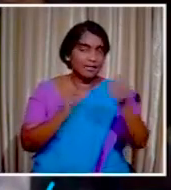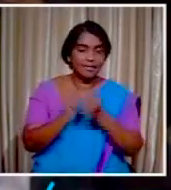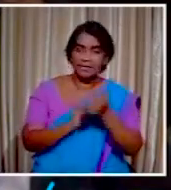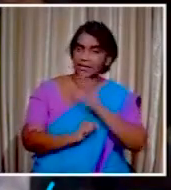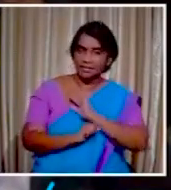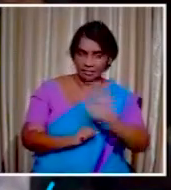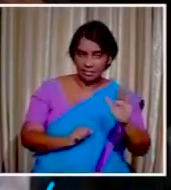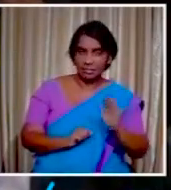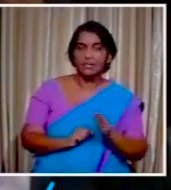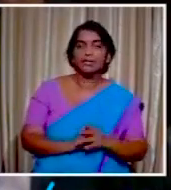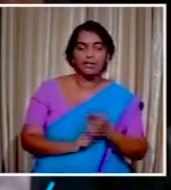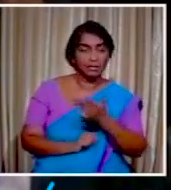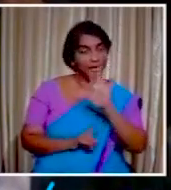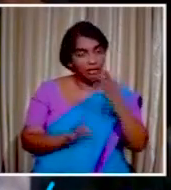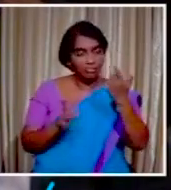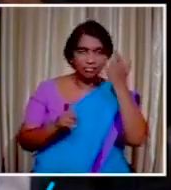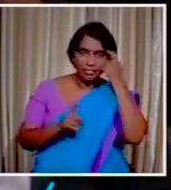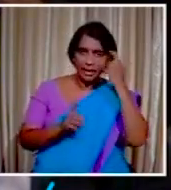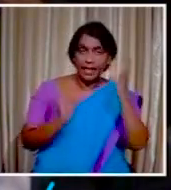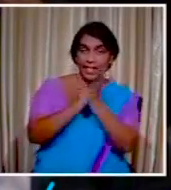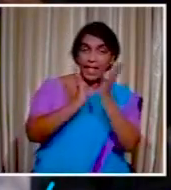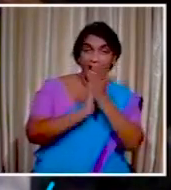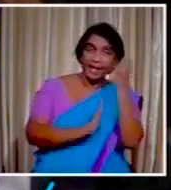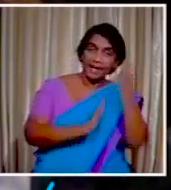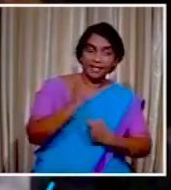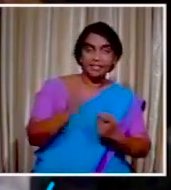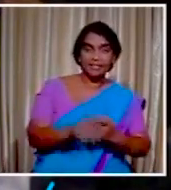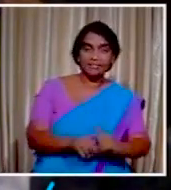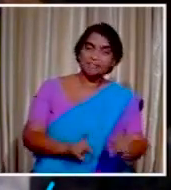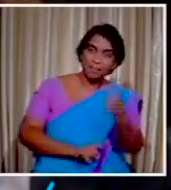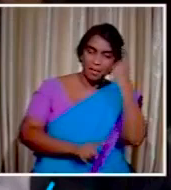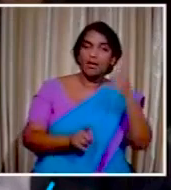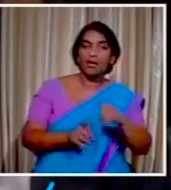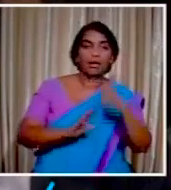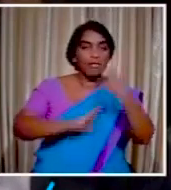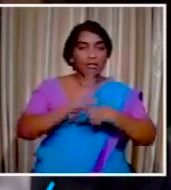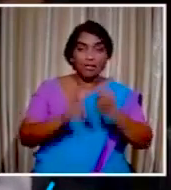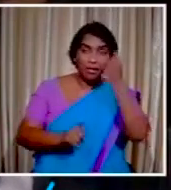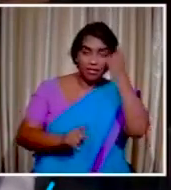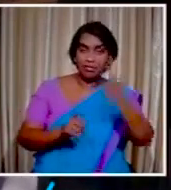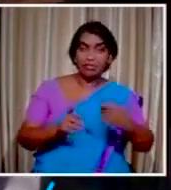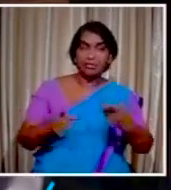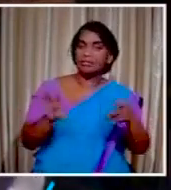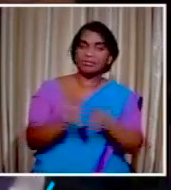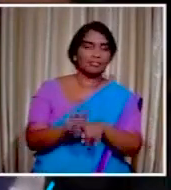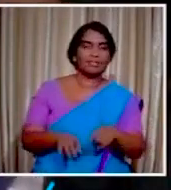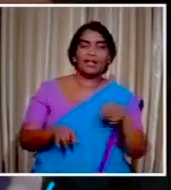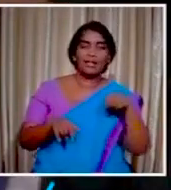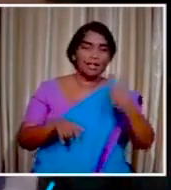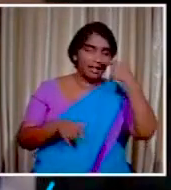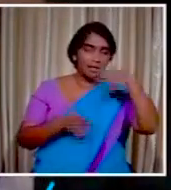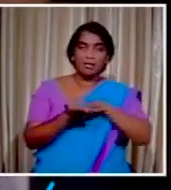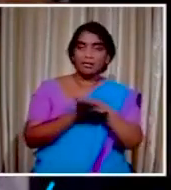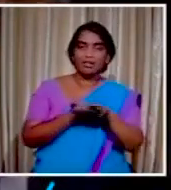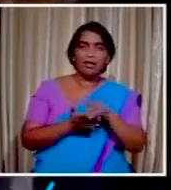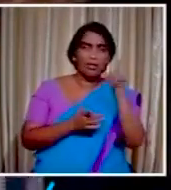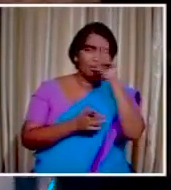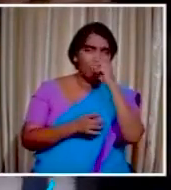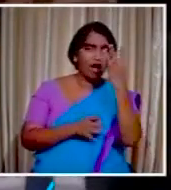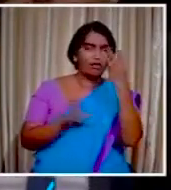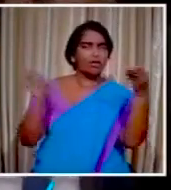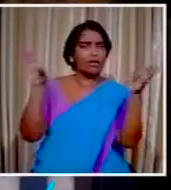කරන්නේ කවුරුරි හිතනවා නම් කැලෑ නීතියෙන් මේක කරන්න රටේ මතයක් හදන්න නැහැ පිරිපහදුවාන් කියලා. දැන් පිරිපහදුව වහලා මාස 3ක්